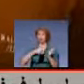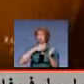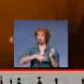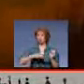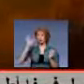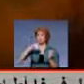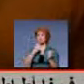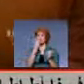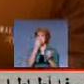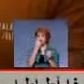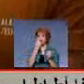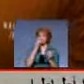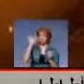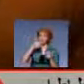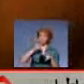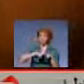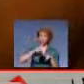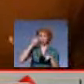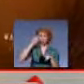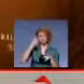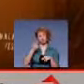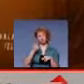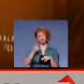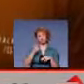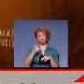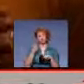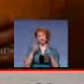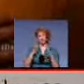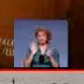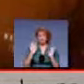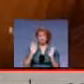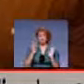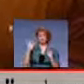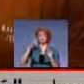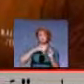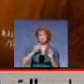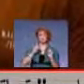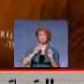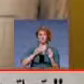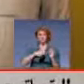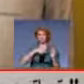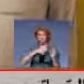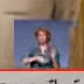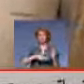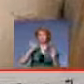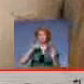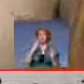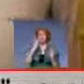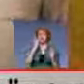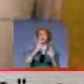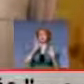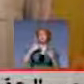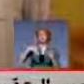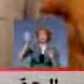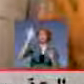يجي في كذا يقرا ميه قال لي يقرا ميه ومش هيحصل حاجه تاني خلاص نطمئن يحصل نفس المشكله. يقرا ميه يعني ايه؟ يقرا